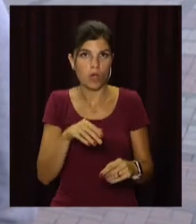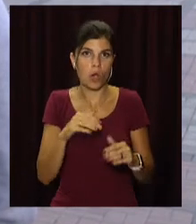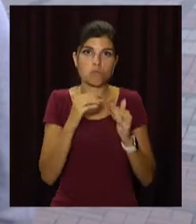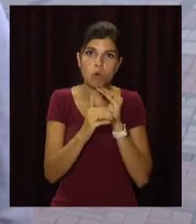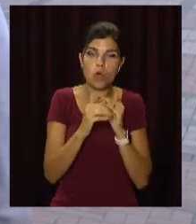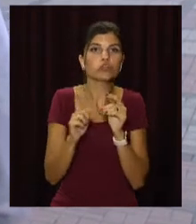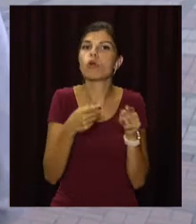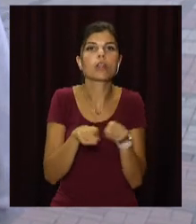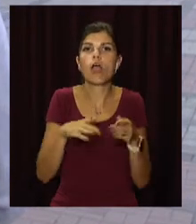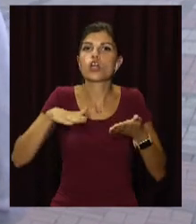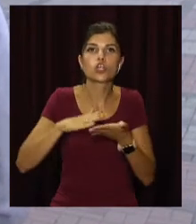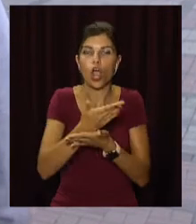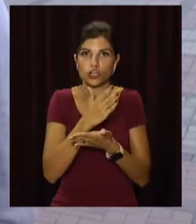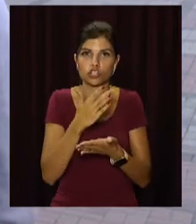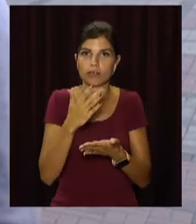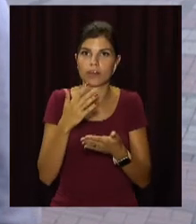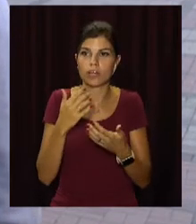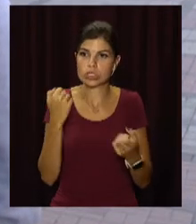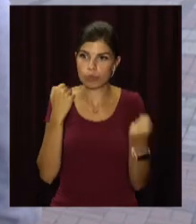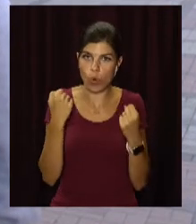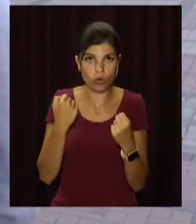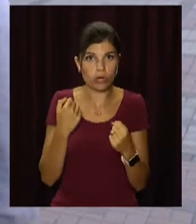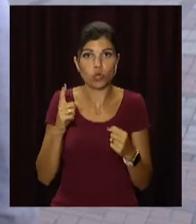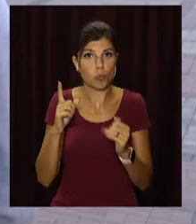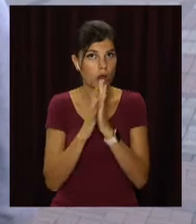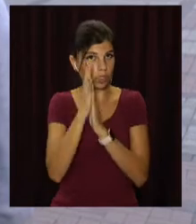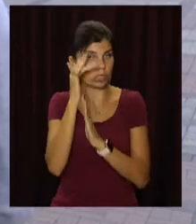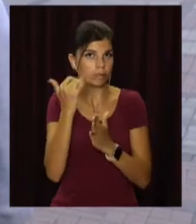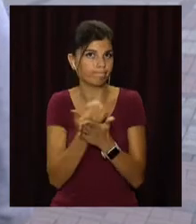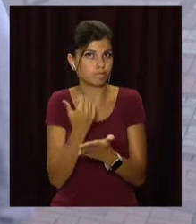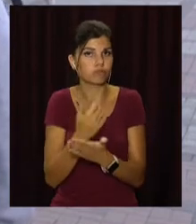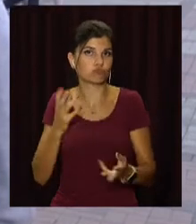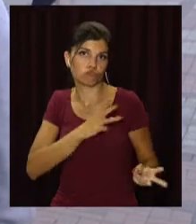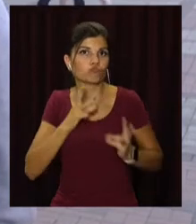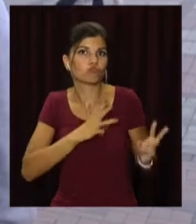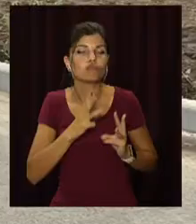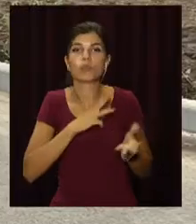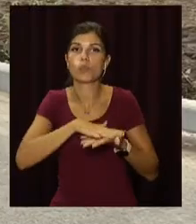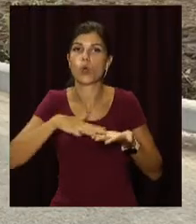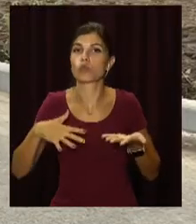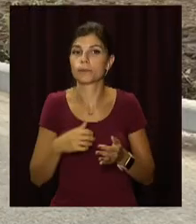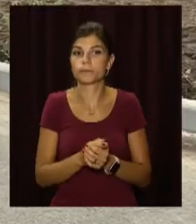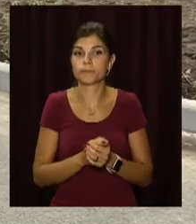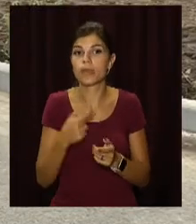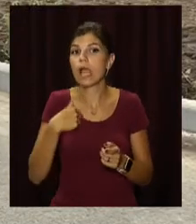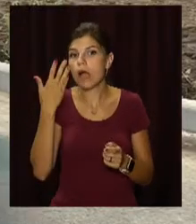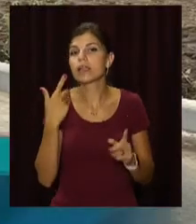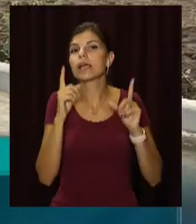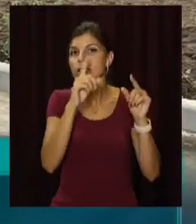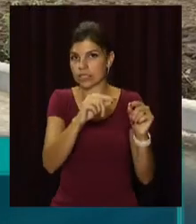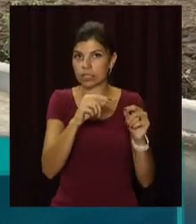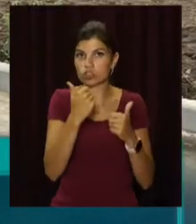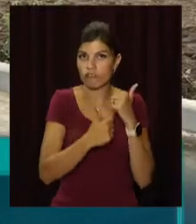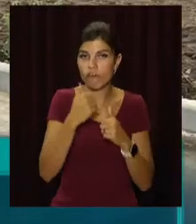таке якісне спортивне знаряддя для того, щоб рости і здобуватися спортивних здобутків в нашій області. Я коли їздив на змагання